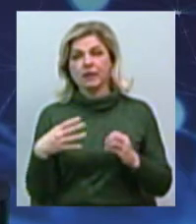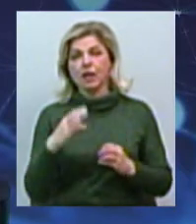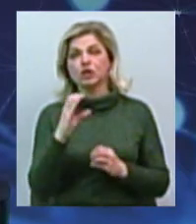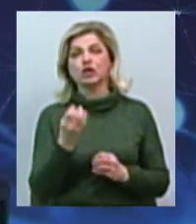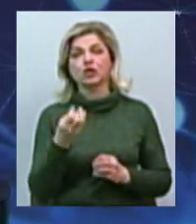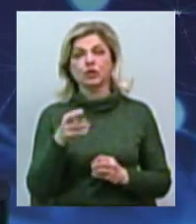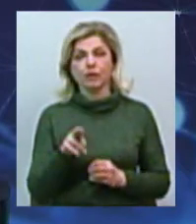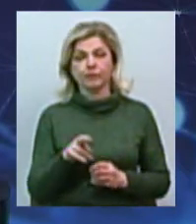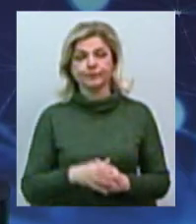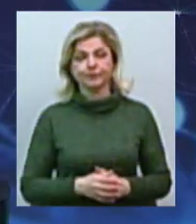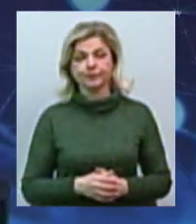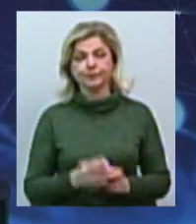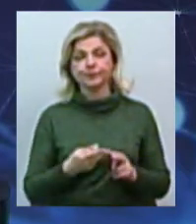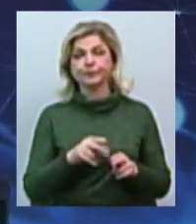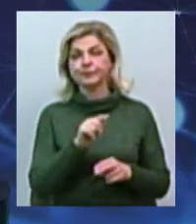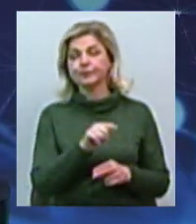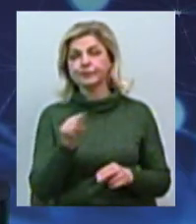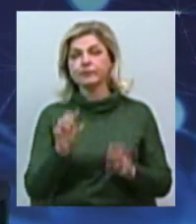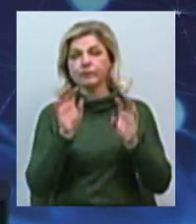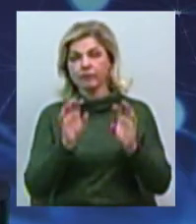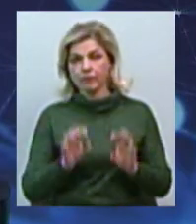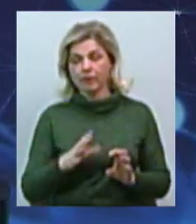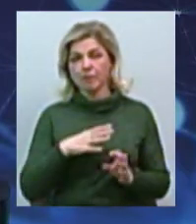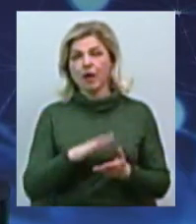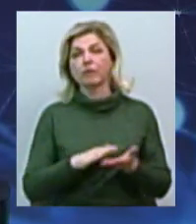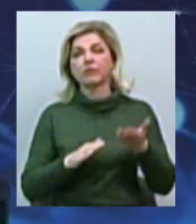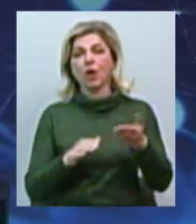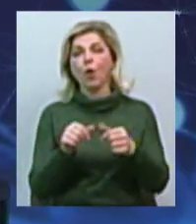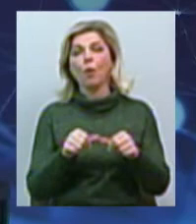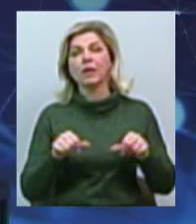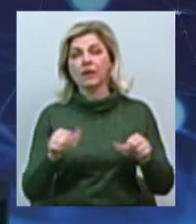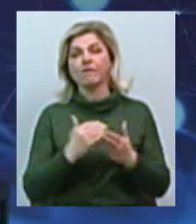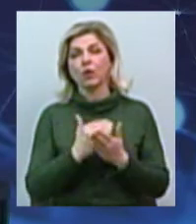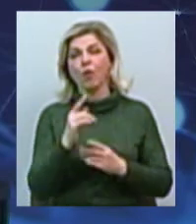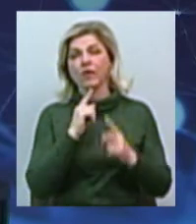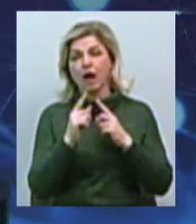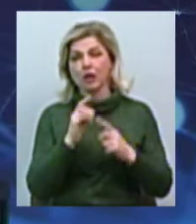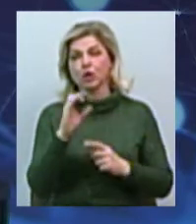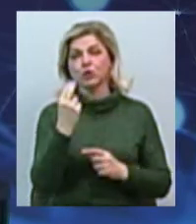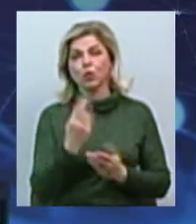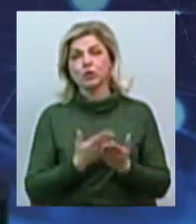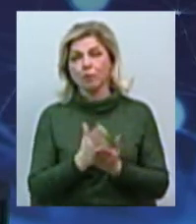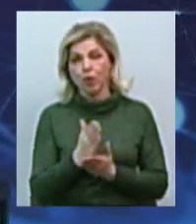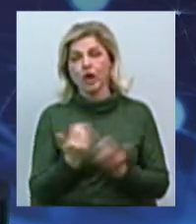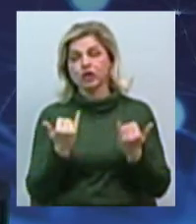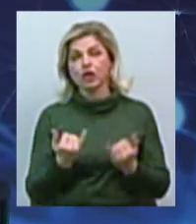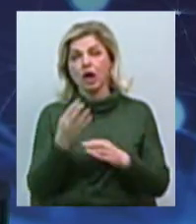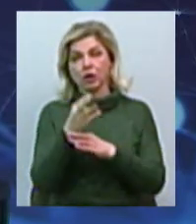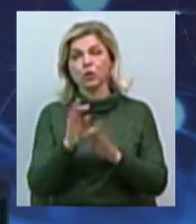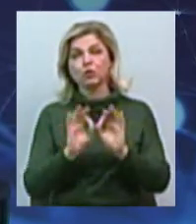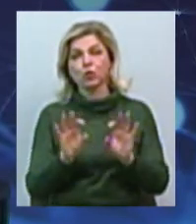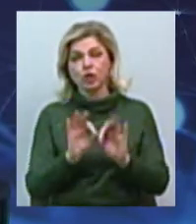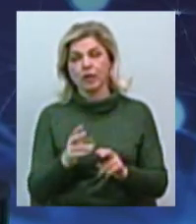січня ці закони надійшли до Комітету Верховної Ради соціальної політики. Цей сюжет, що ми бачили, це